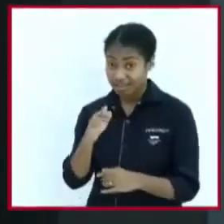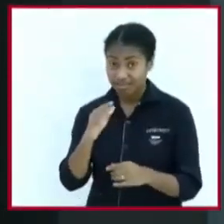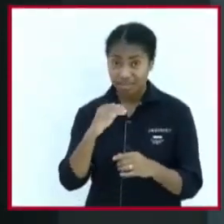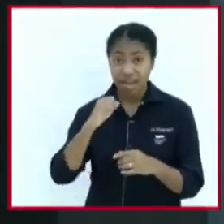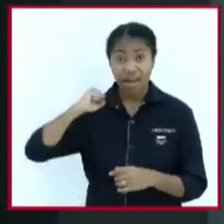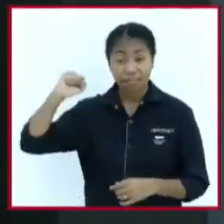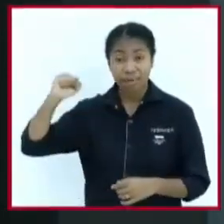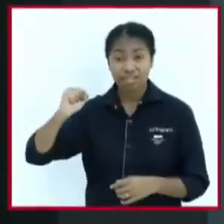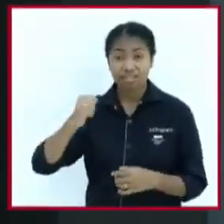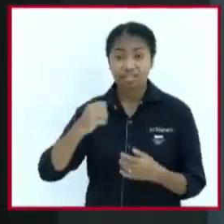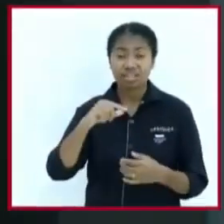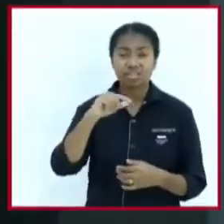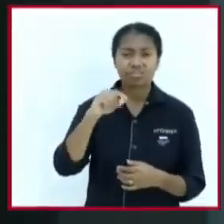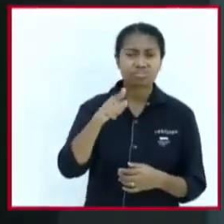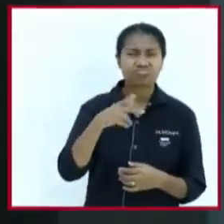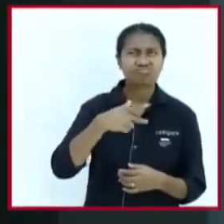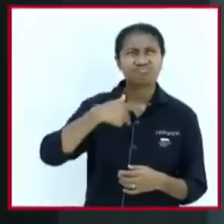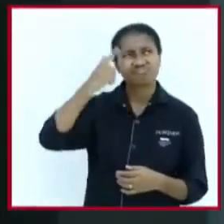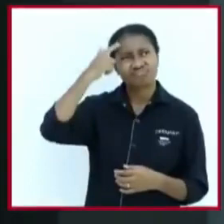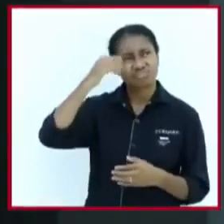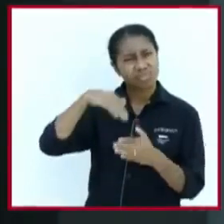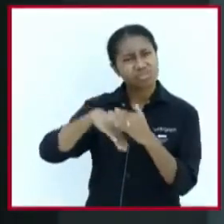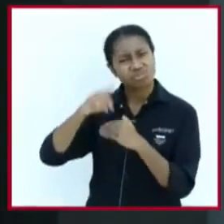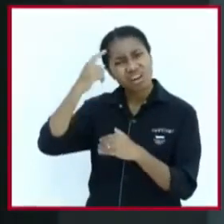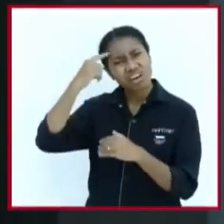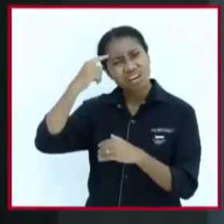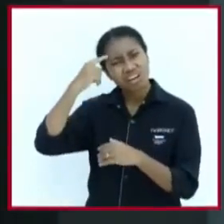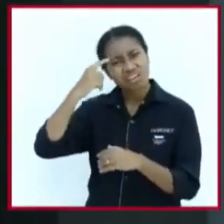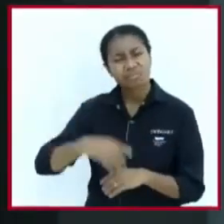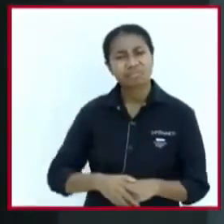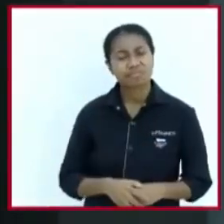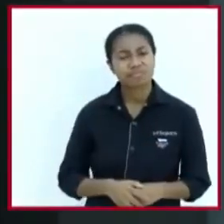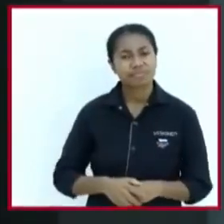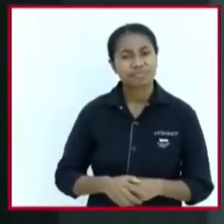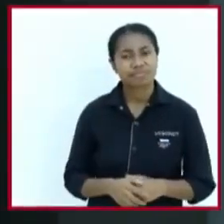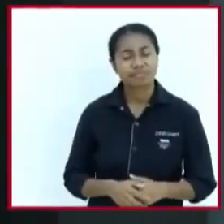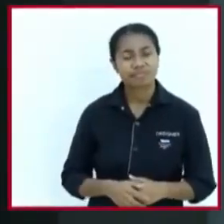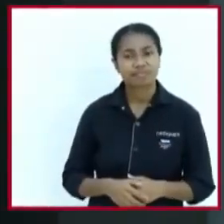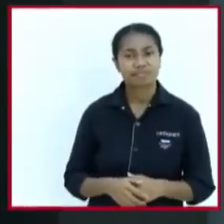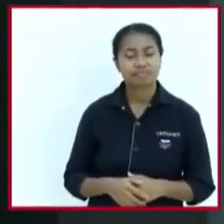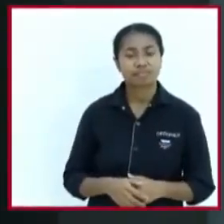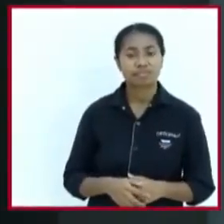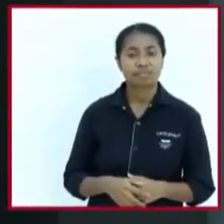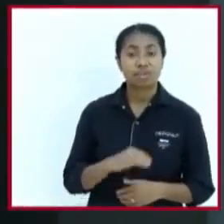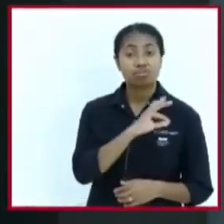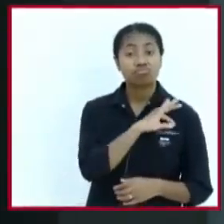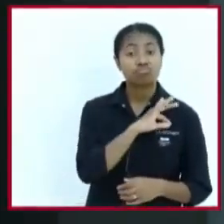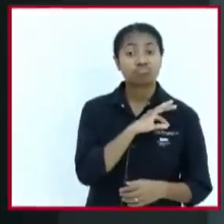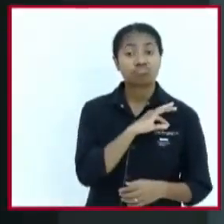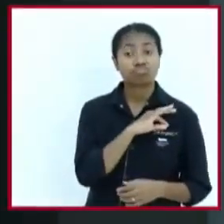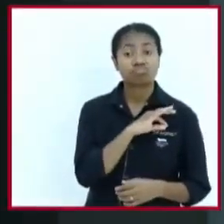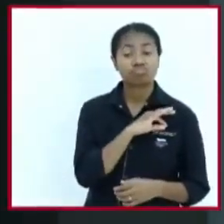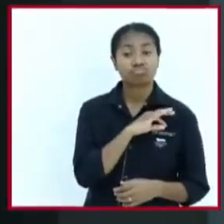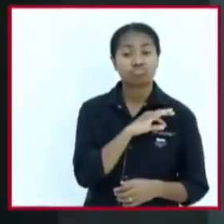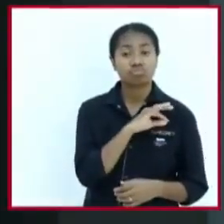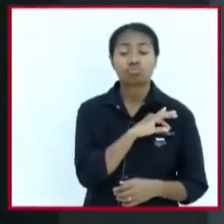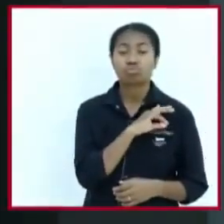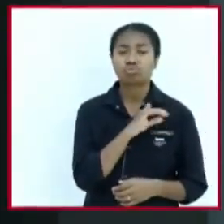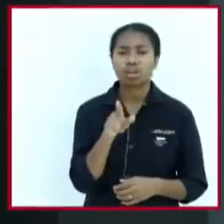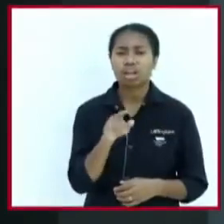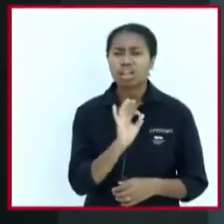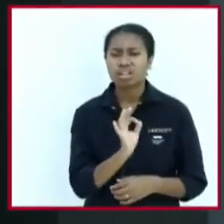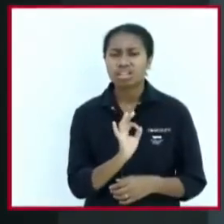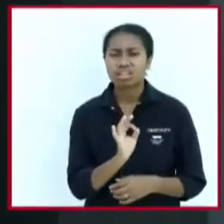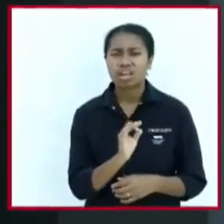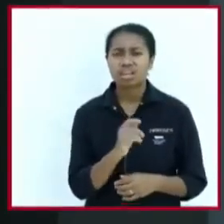umur sebenarnya ini logis dan masuk akal Hai untuk tidak membuang yang terbaik